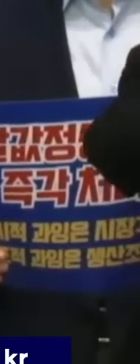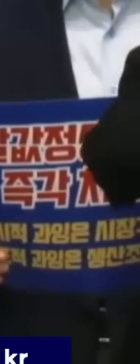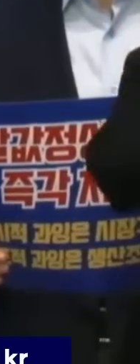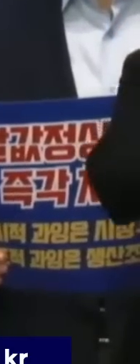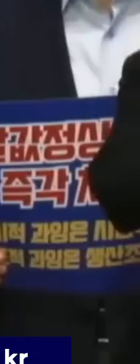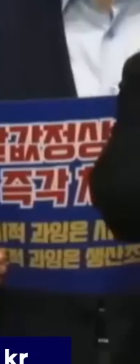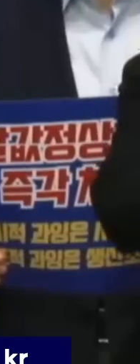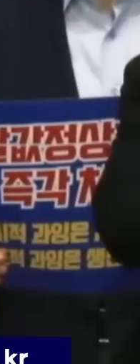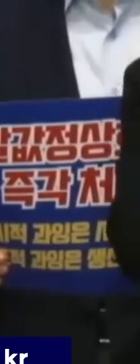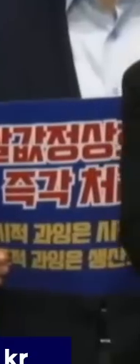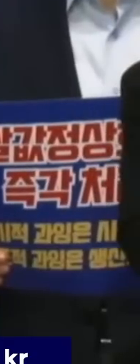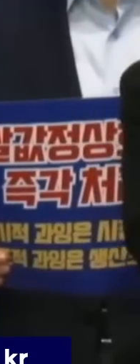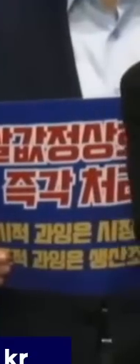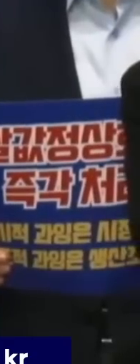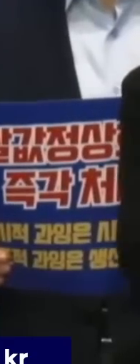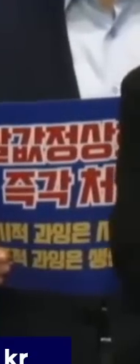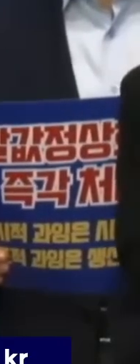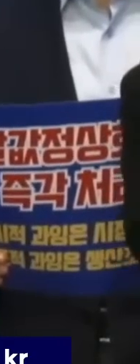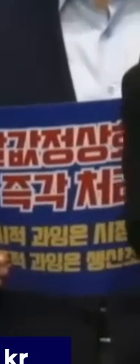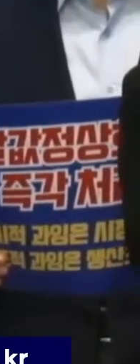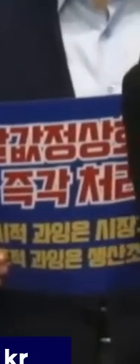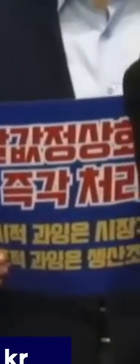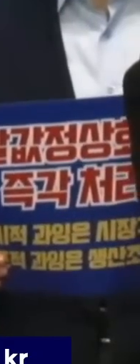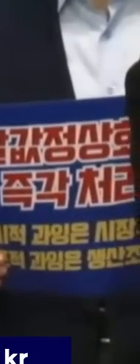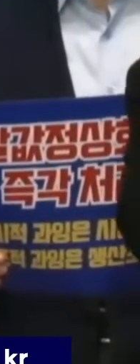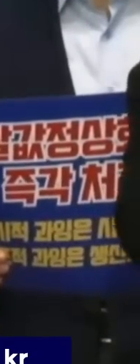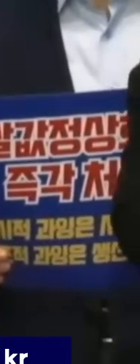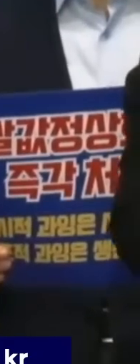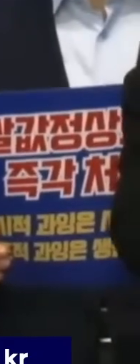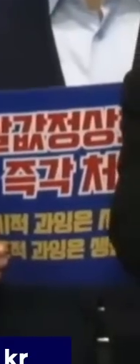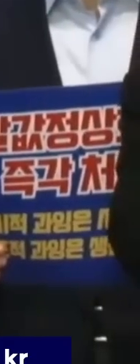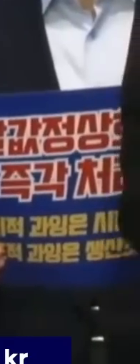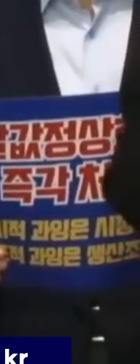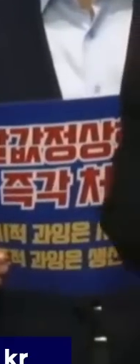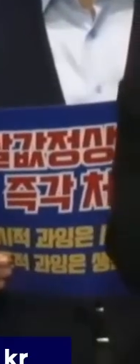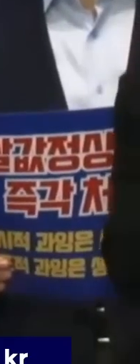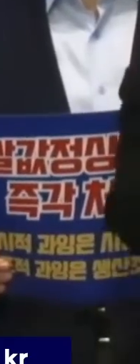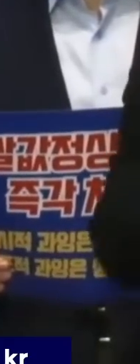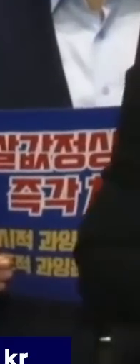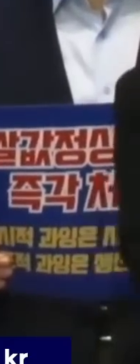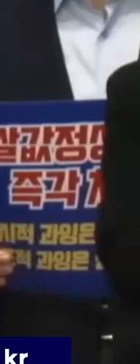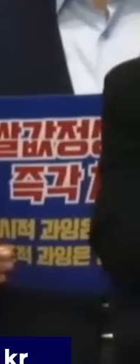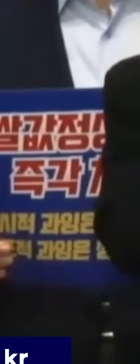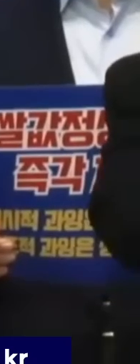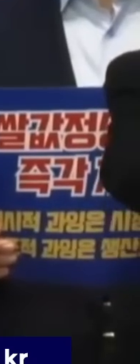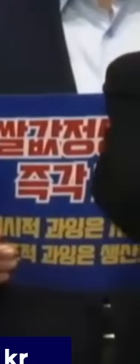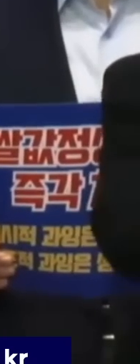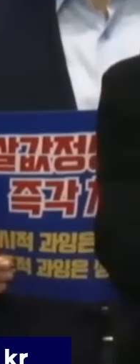것인가, 생산 조정 예산을 세우고 예측 시스템을 고도화하면서 과잉 생산과 시장 경리로